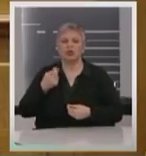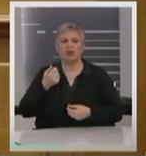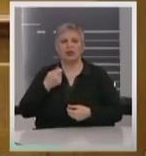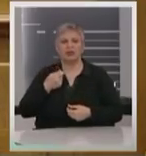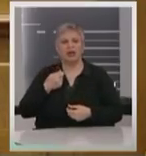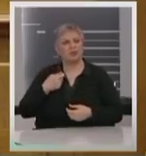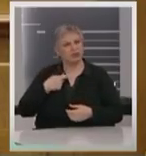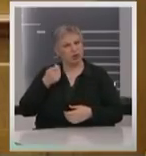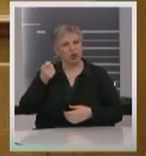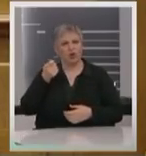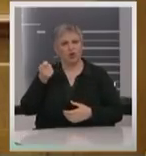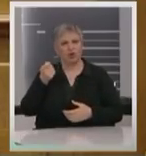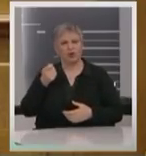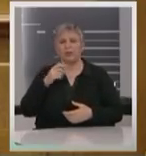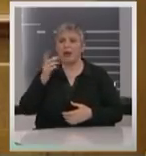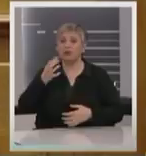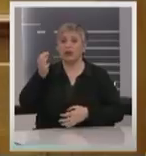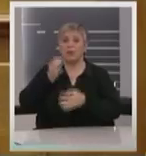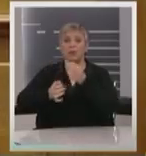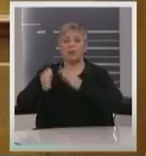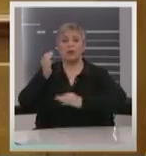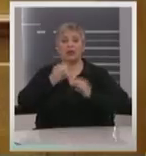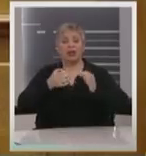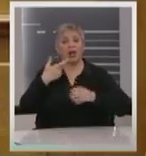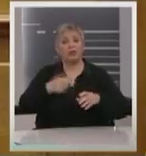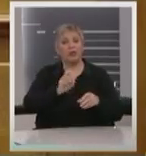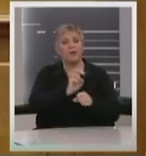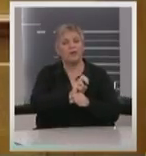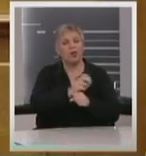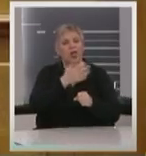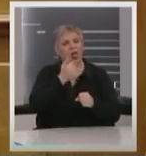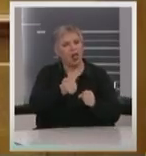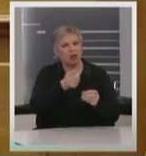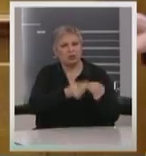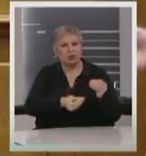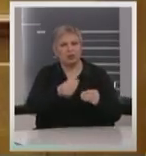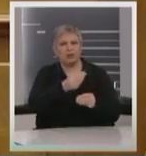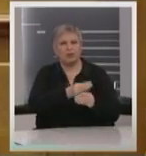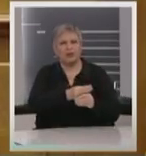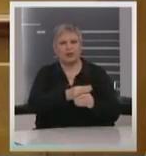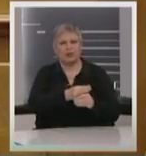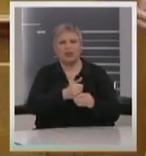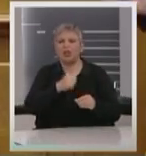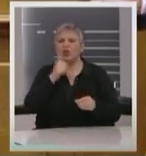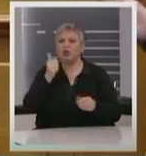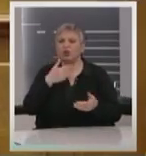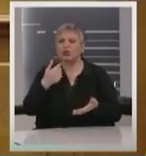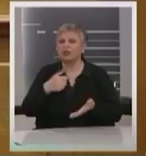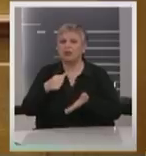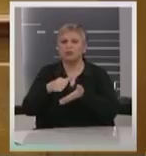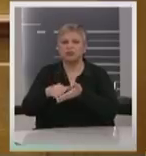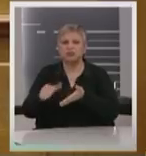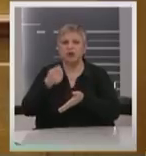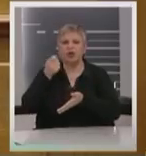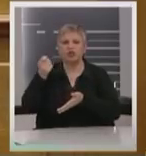βγάζετε τόσο ψηλά πρωτογενή πλεονάσματα, υπερπλεονάσματα, τι θέλετε τη μείωση του χρέους, αφού μπορείτε να ανταποκρίνεστε και